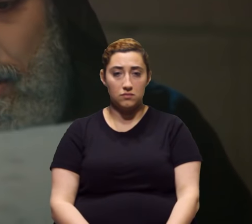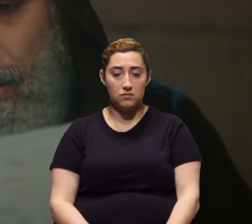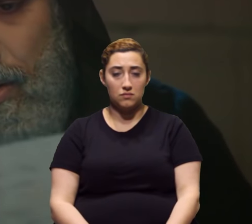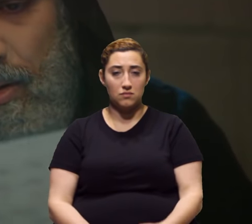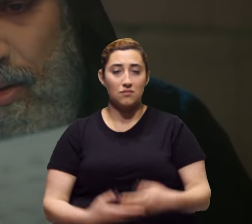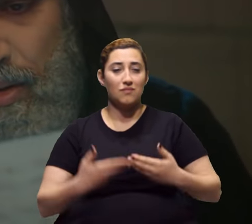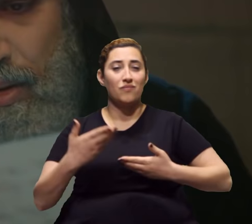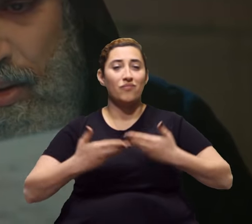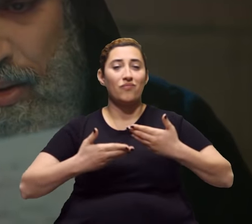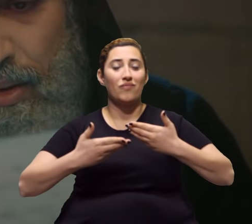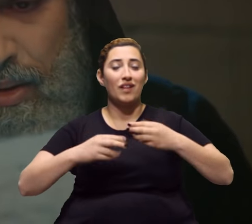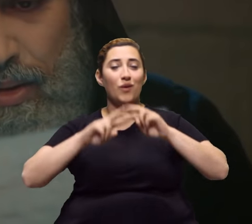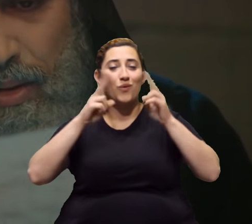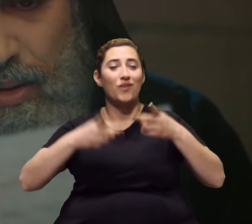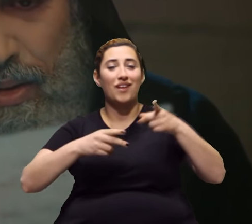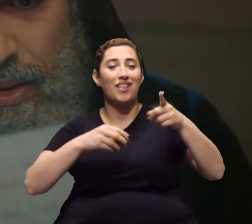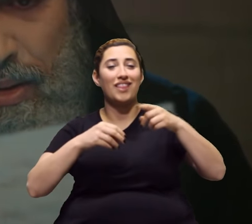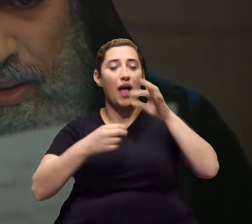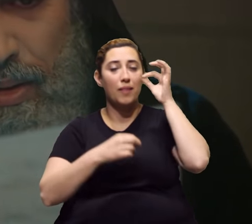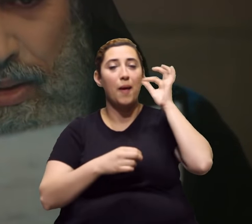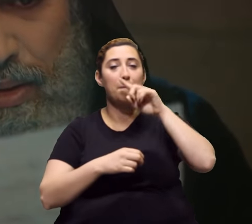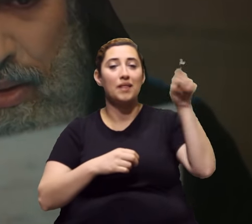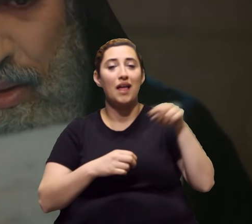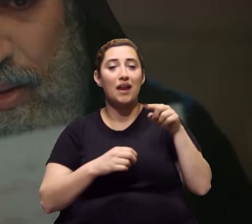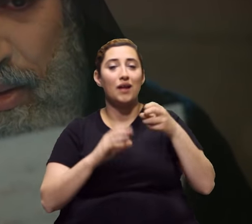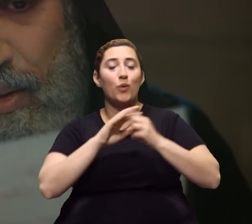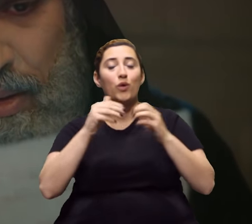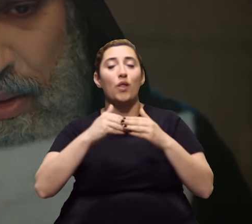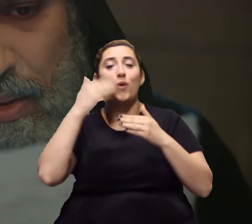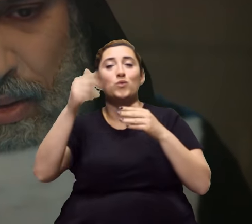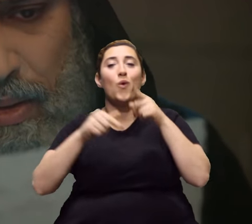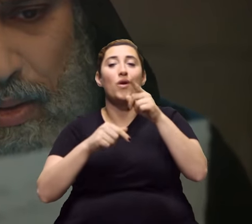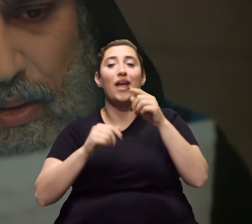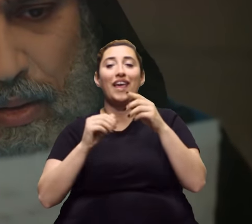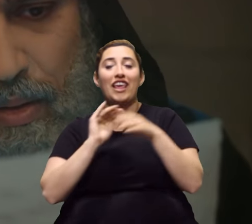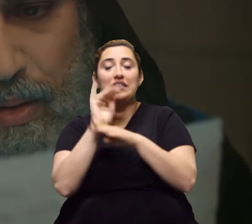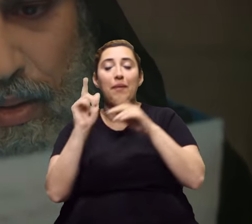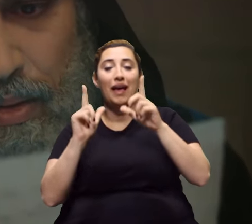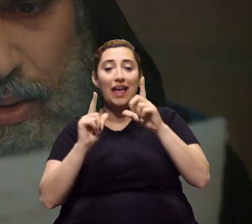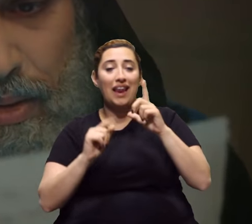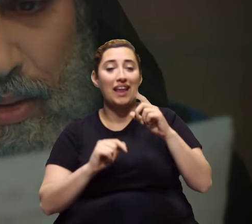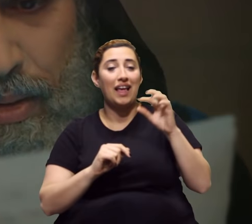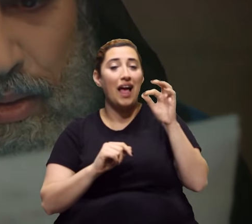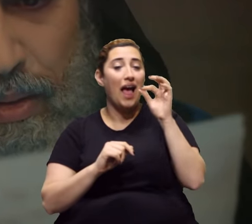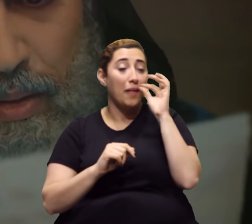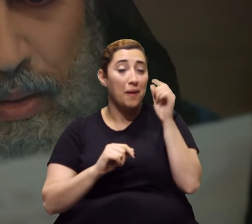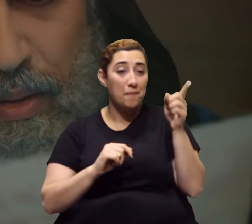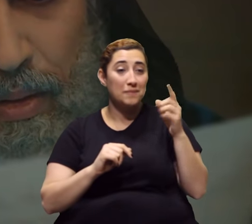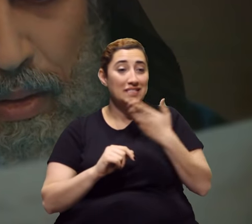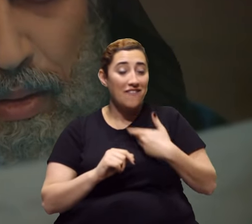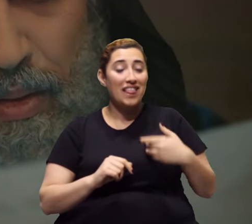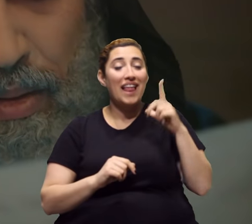Ahilere Ahret gerek. Mecnunlara Leyla gerek. Bana seni gerek